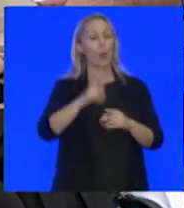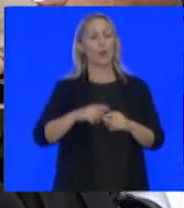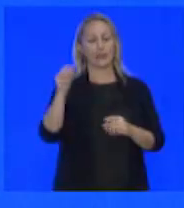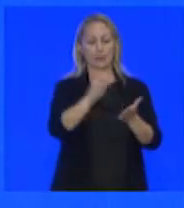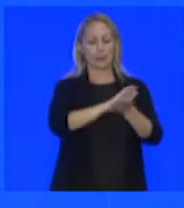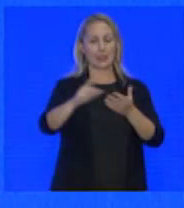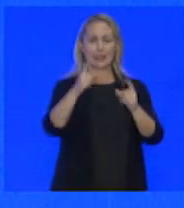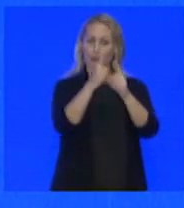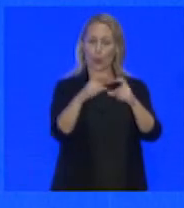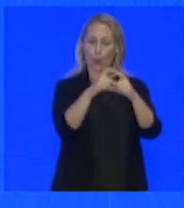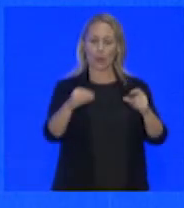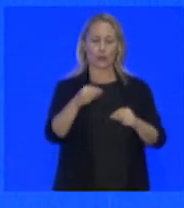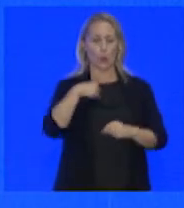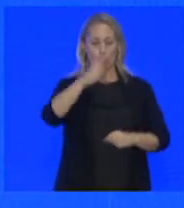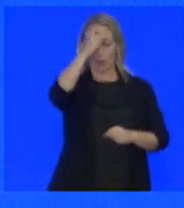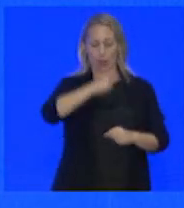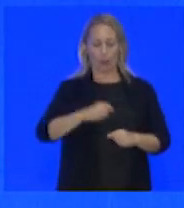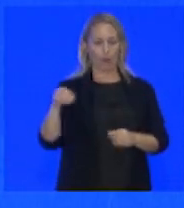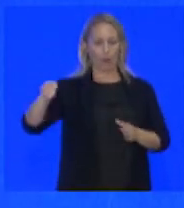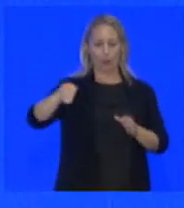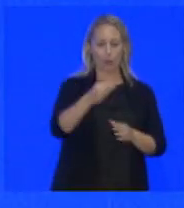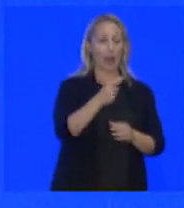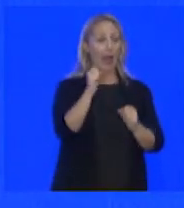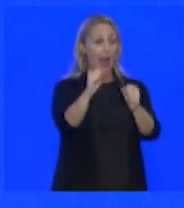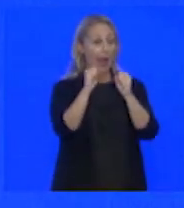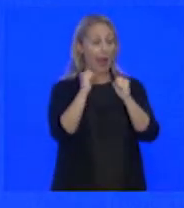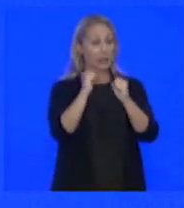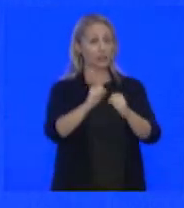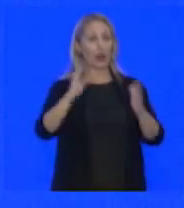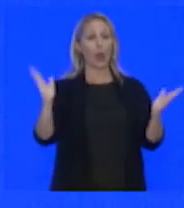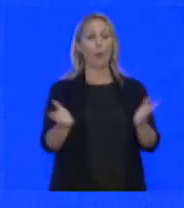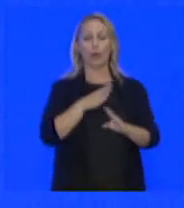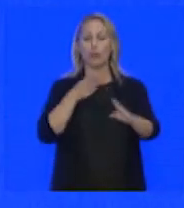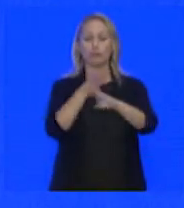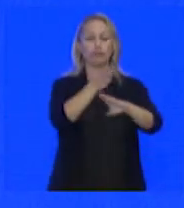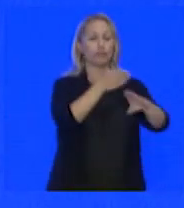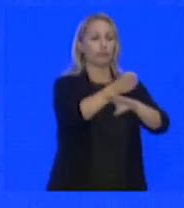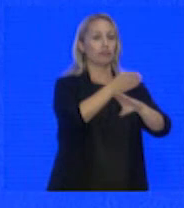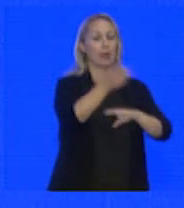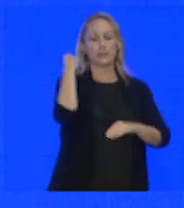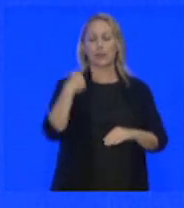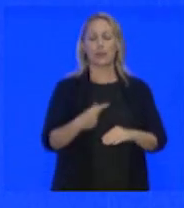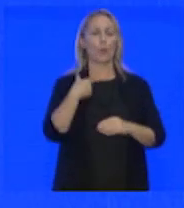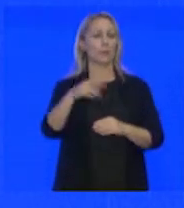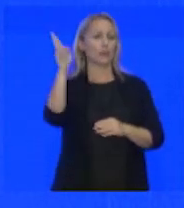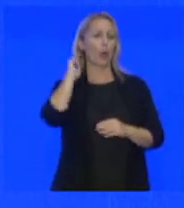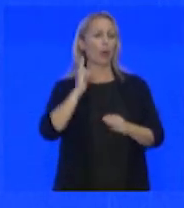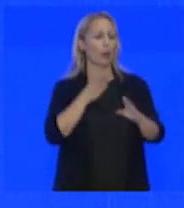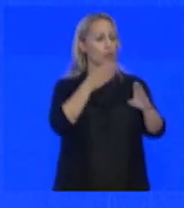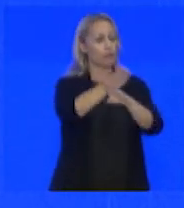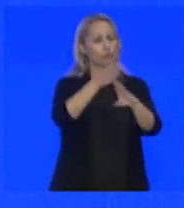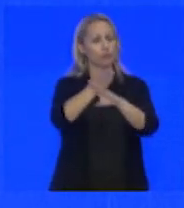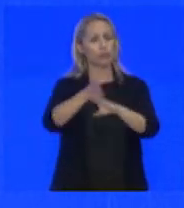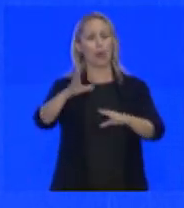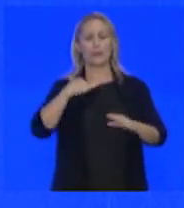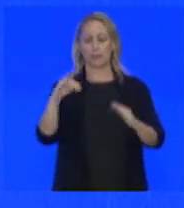μπορούν έτσι οι πολίτες με ασφάλεια να έχουν πρόσβαση στις δημόσιες υπηρεσίες από το σπίτι τους ή